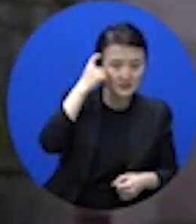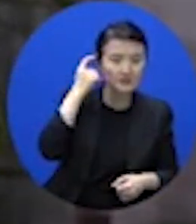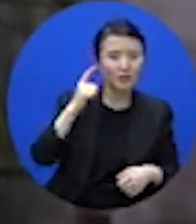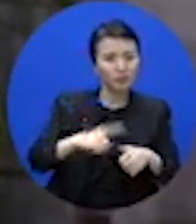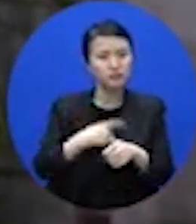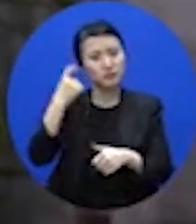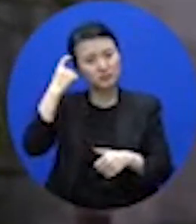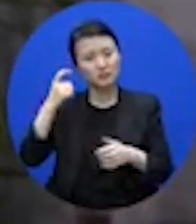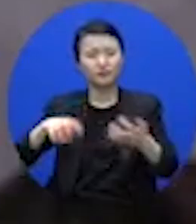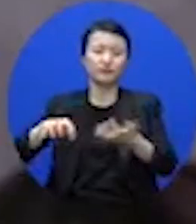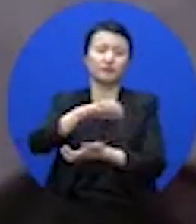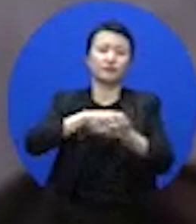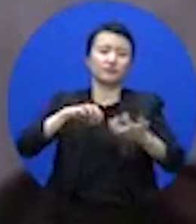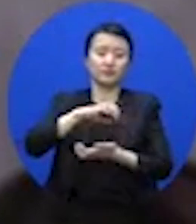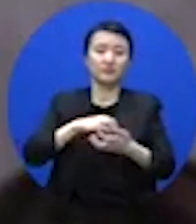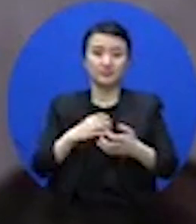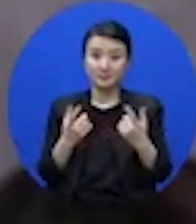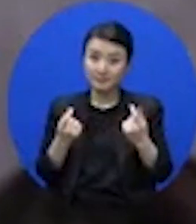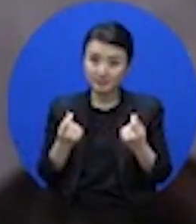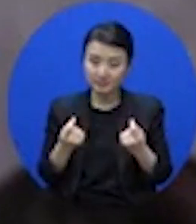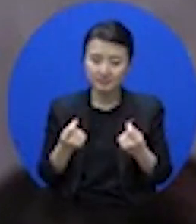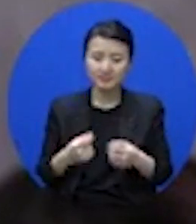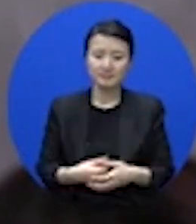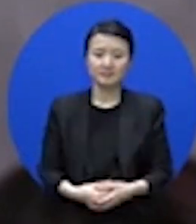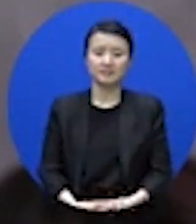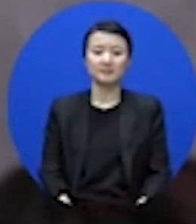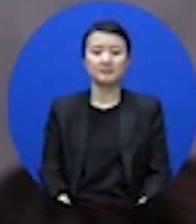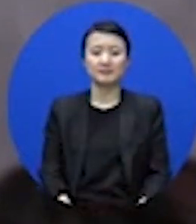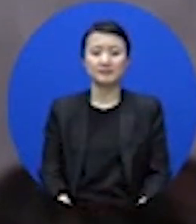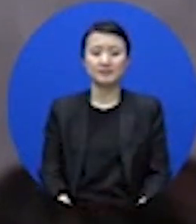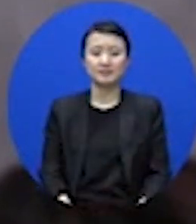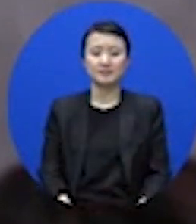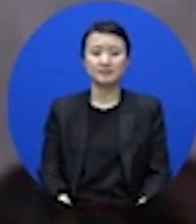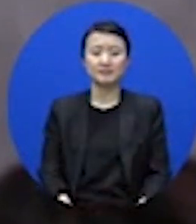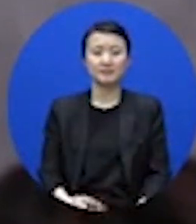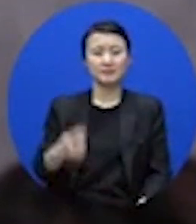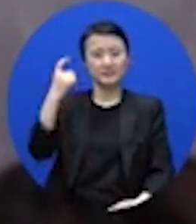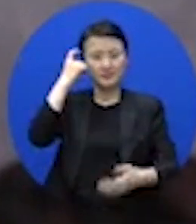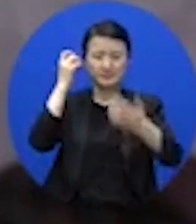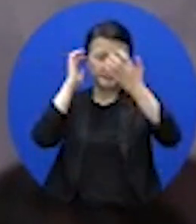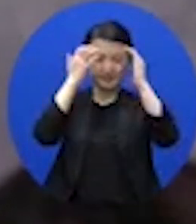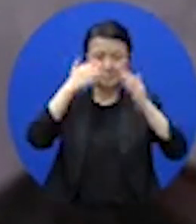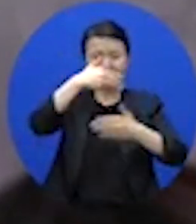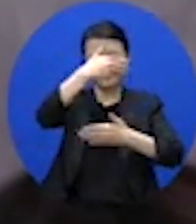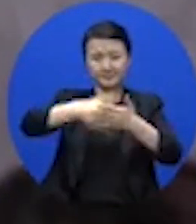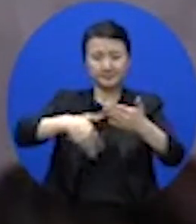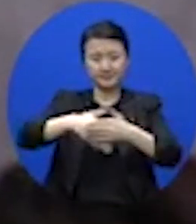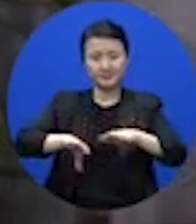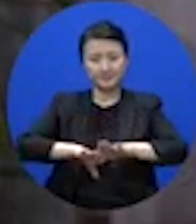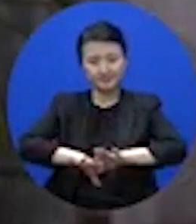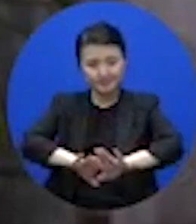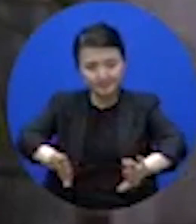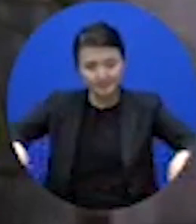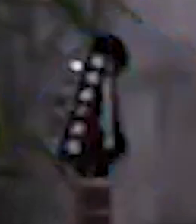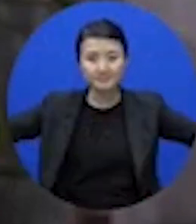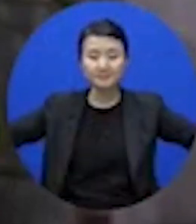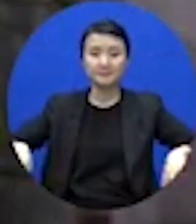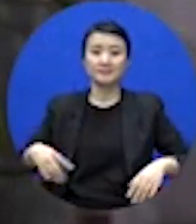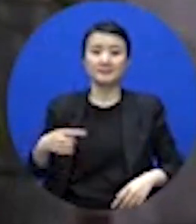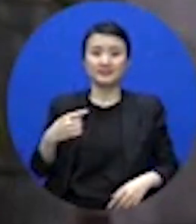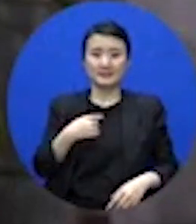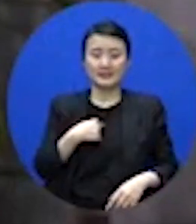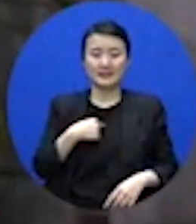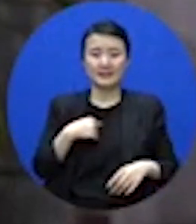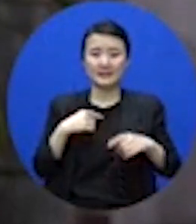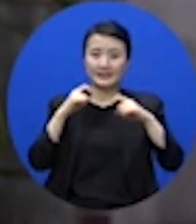잔재해서 같이 살아가요. 근데 그렇게 했을 때 다 걷어내고요. 그럼에도 불구하고 나